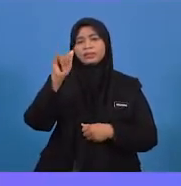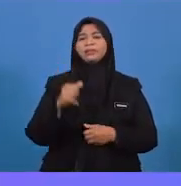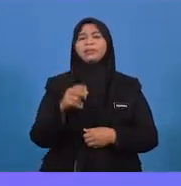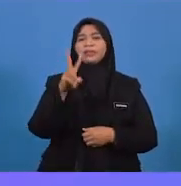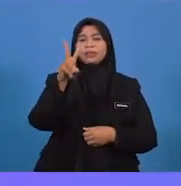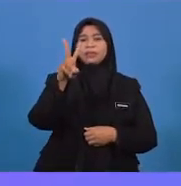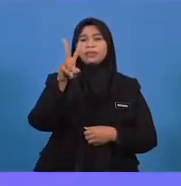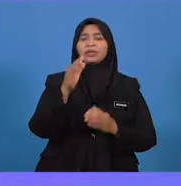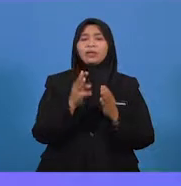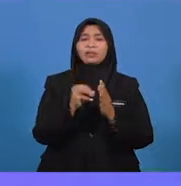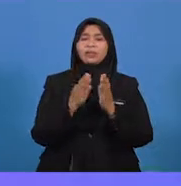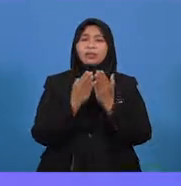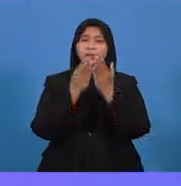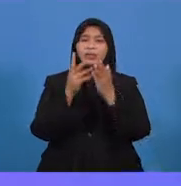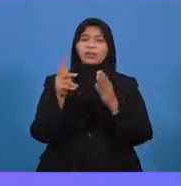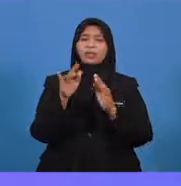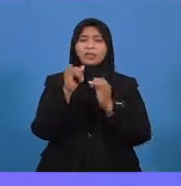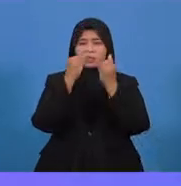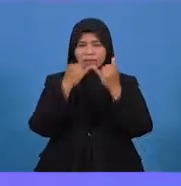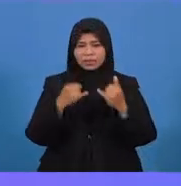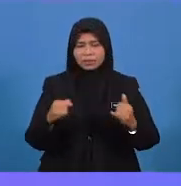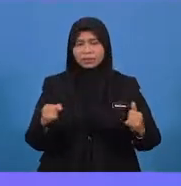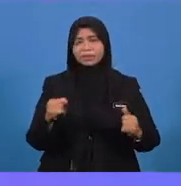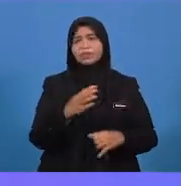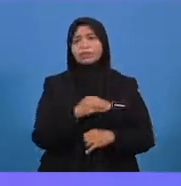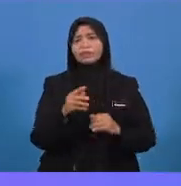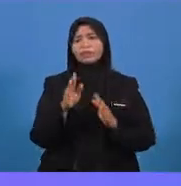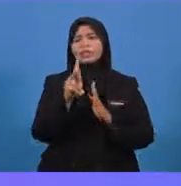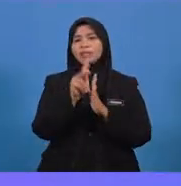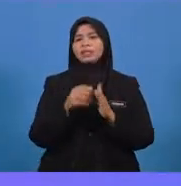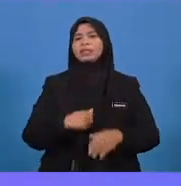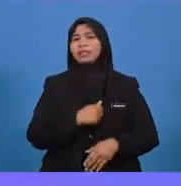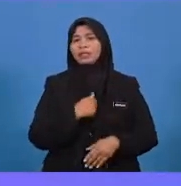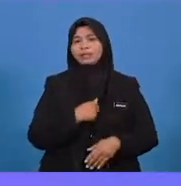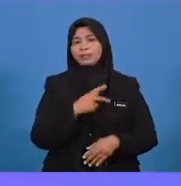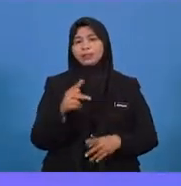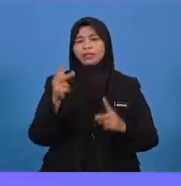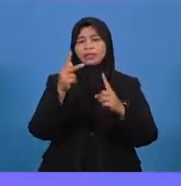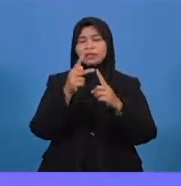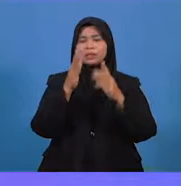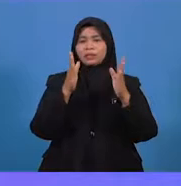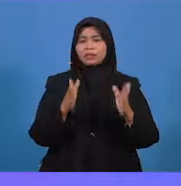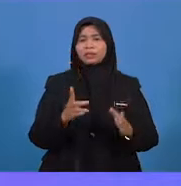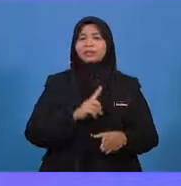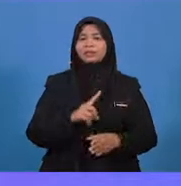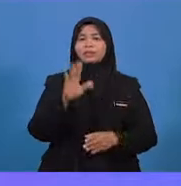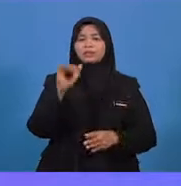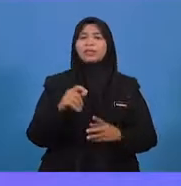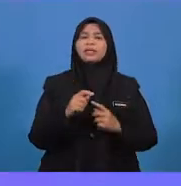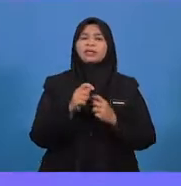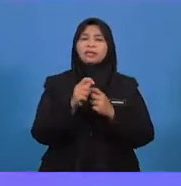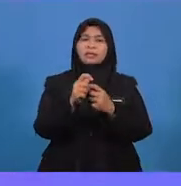Kedua, mendoakan kesejahteraan dan keampunan kepada orang Islam yang